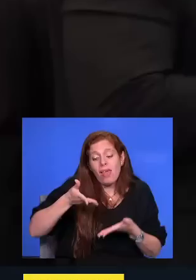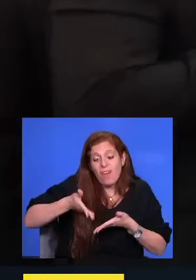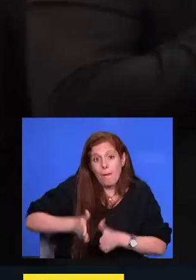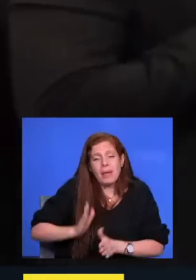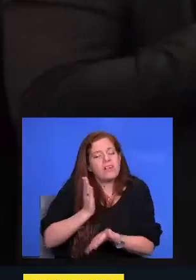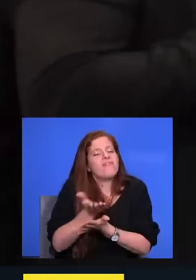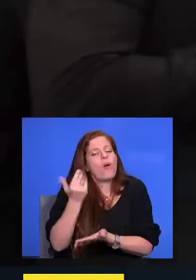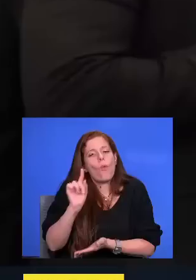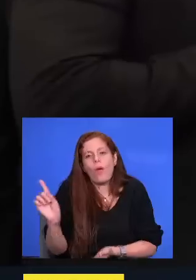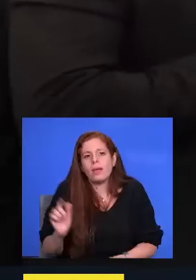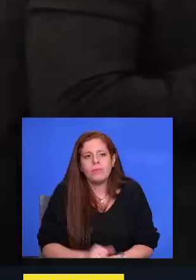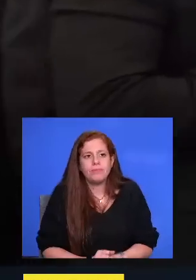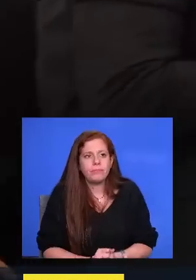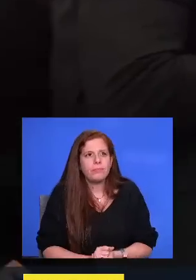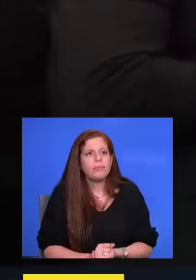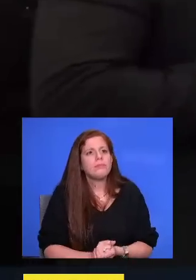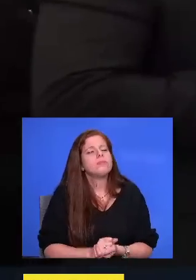נכח.